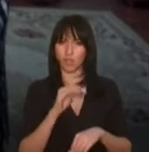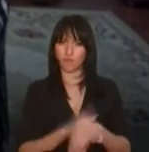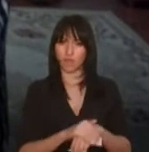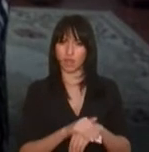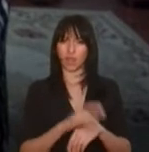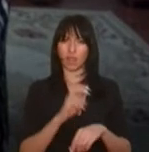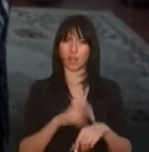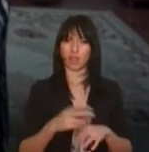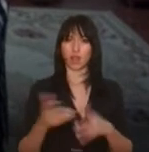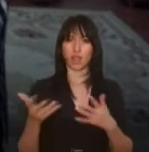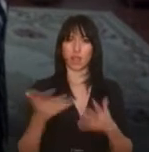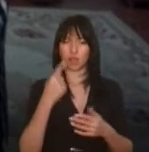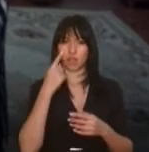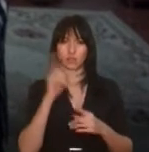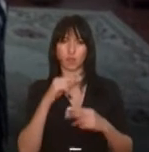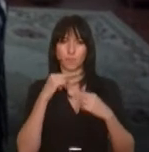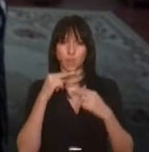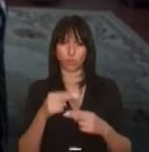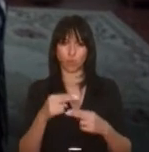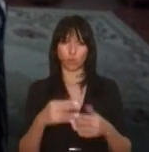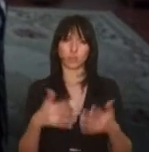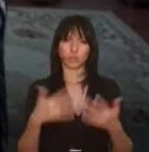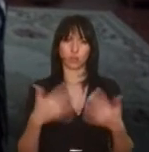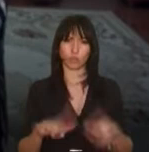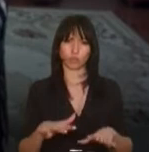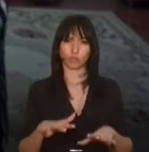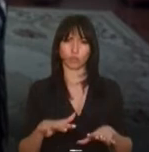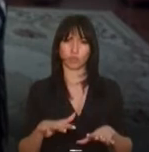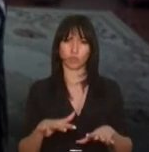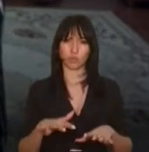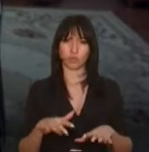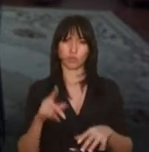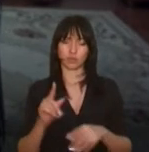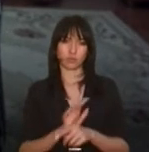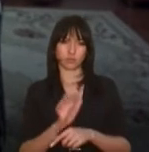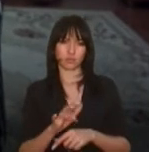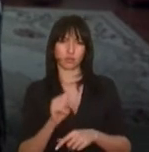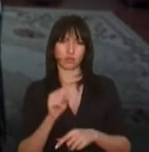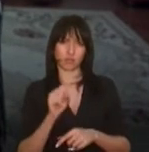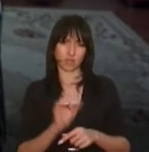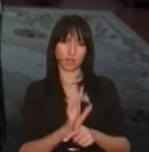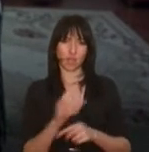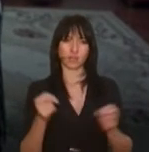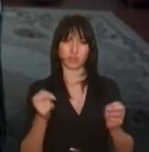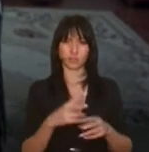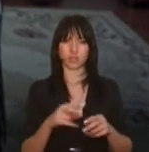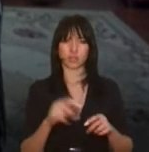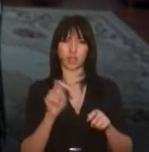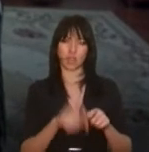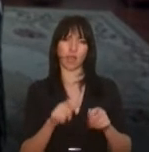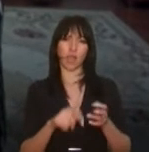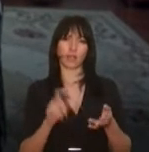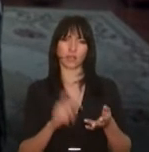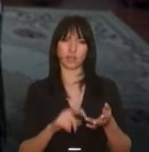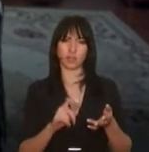якась підозра, то він вже відповідно відправляє на дообстеження, там від звичайних аналізів